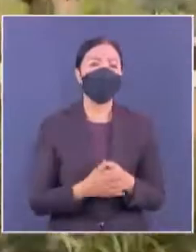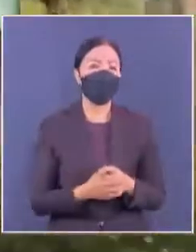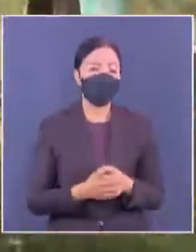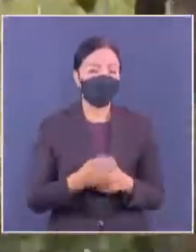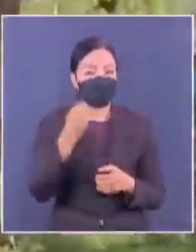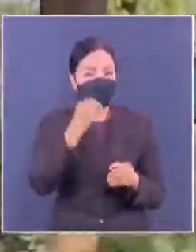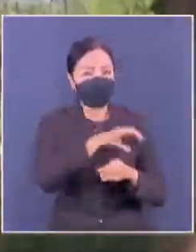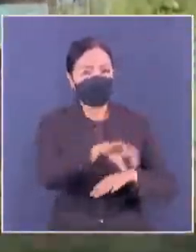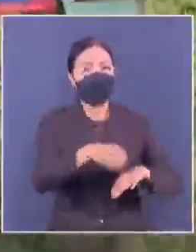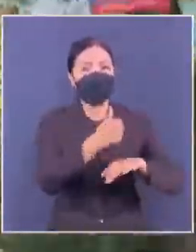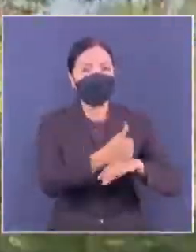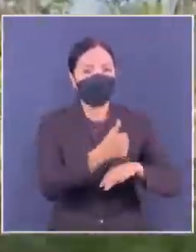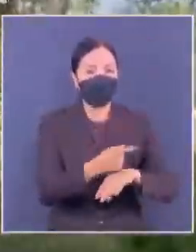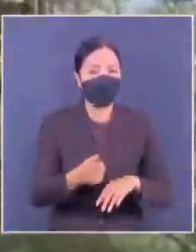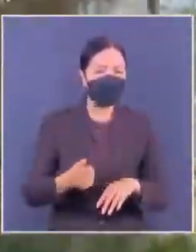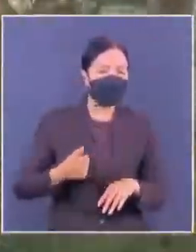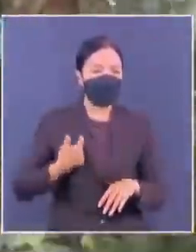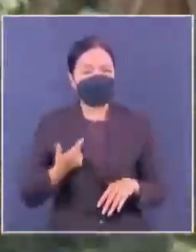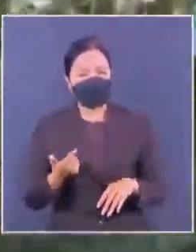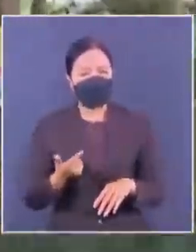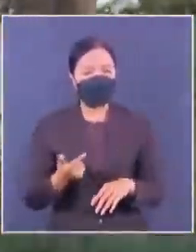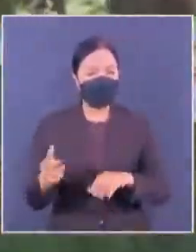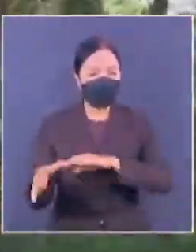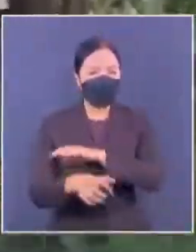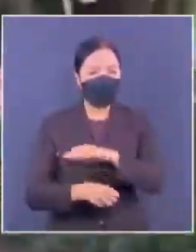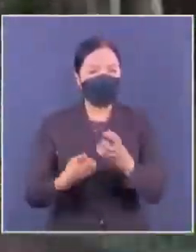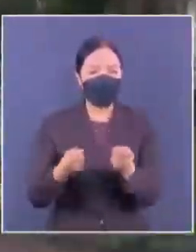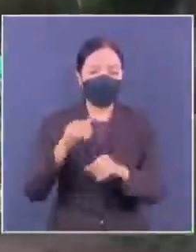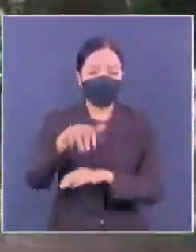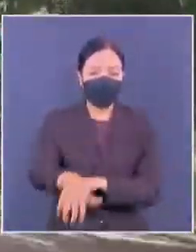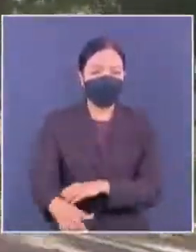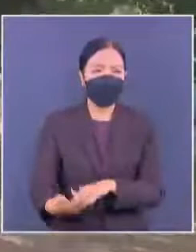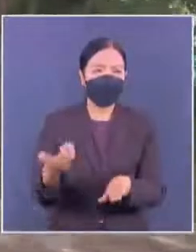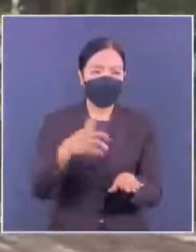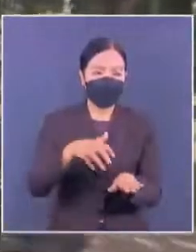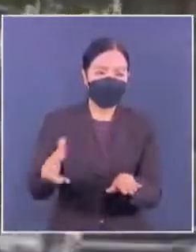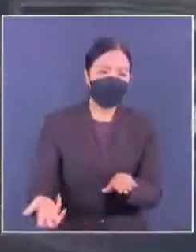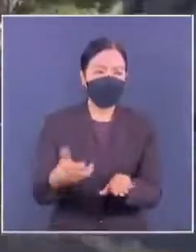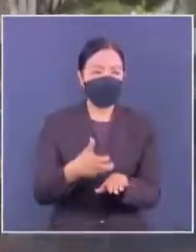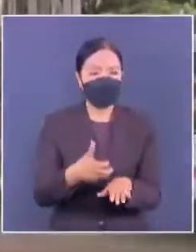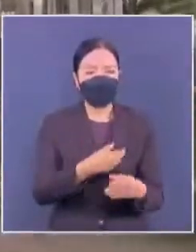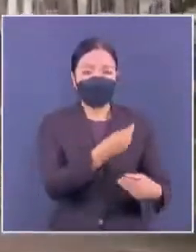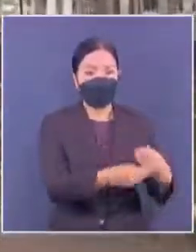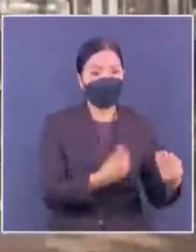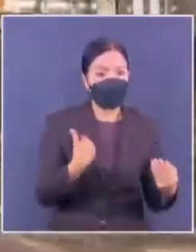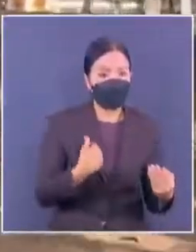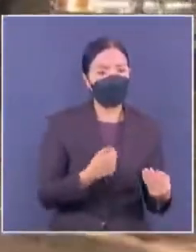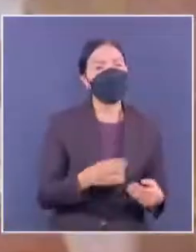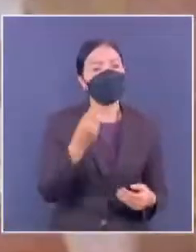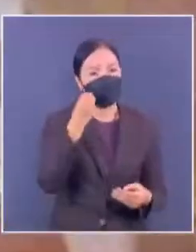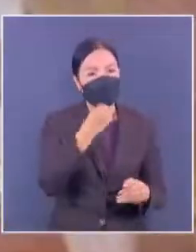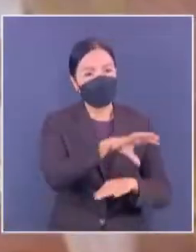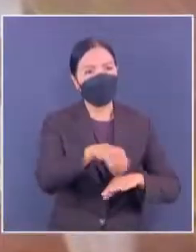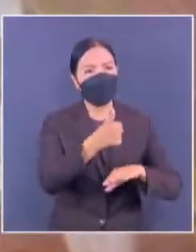กรงว่าเอ๊อาจจะมีการใช้อิทธิพลไหมเข้ามาลักลอบขุดทรายไปขายก็เลยเข้าไปตรวจสอบครับ